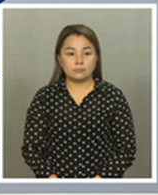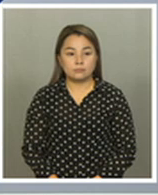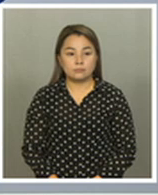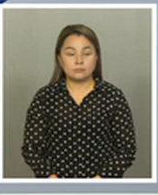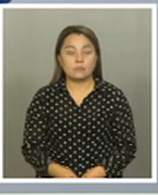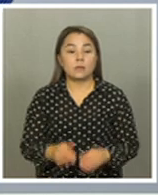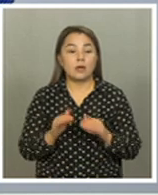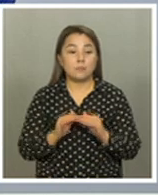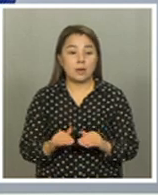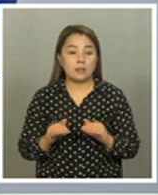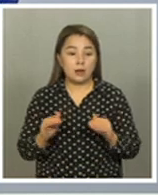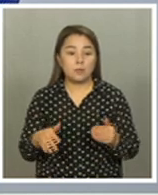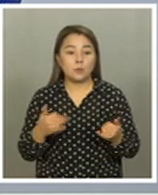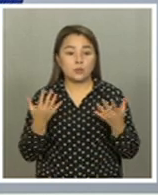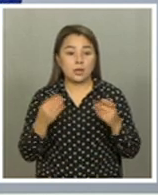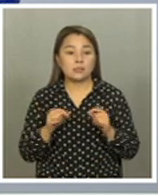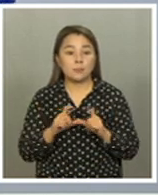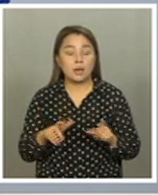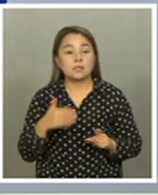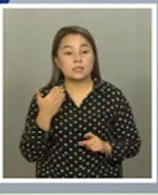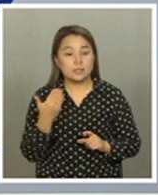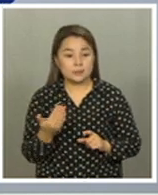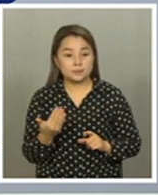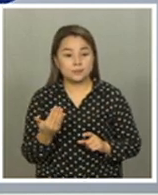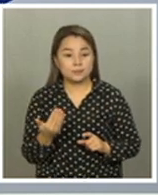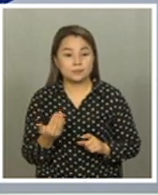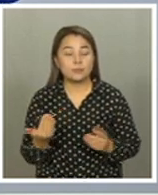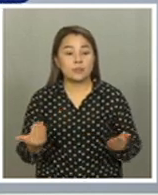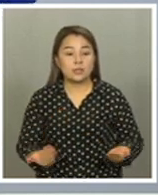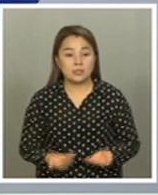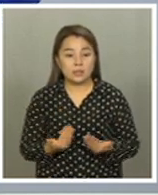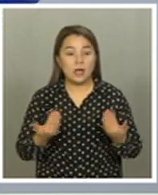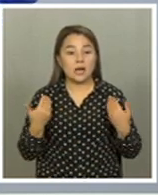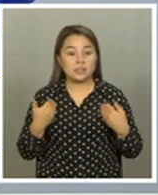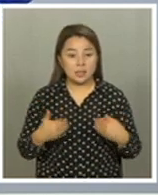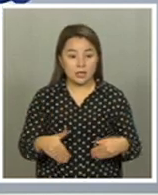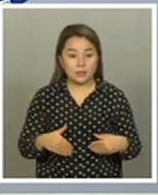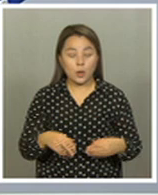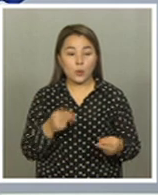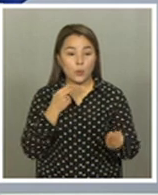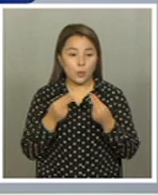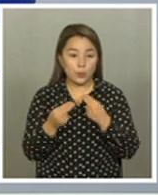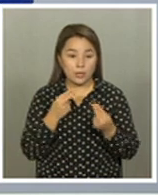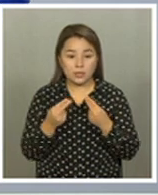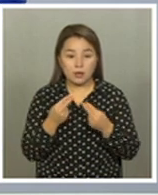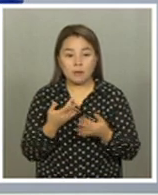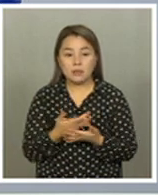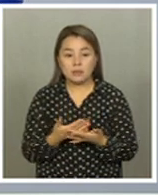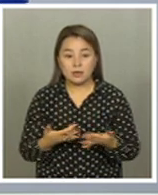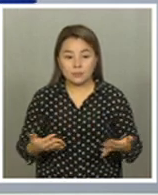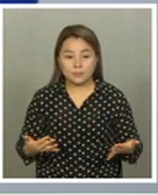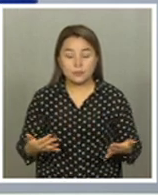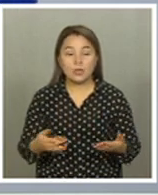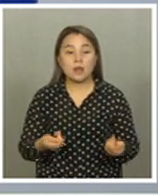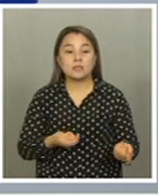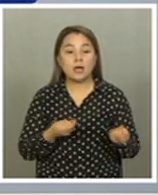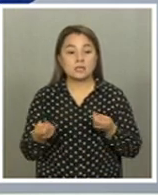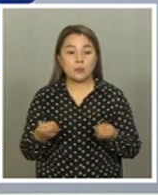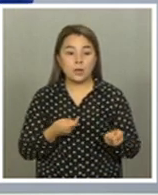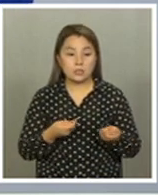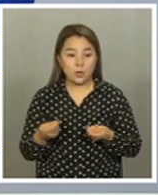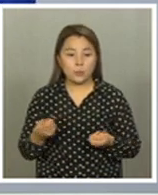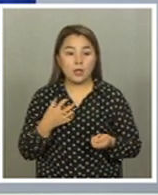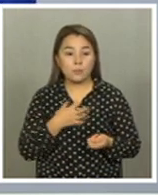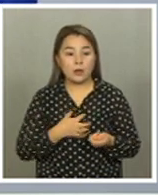Балалар, бүгінгі сабақта сіздер тірі ағзалардағы қоректік заттардың тасымалдануының